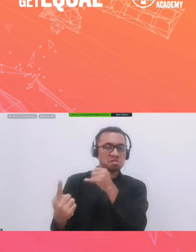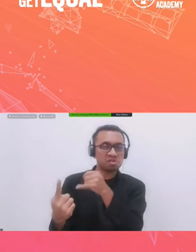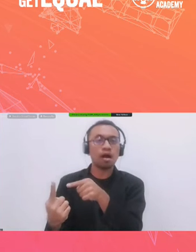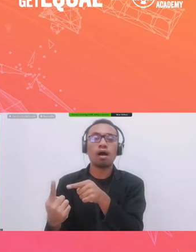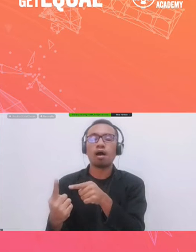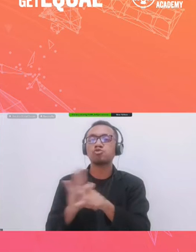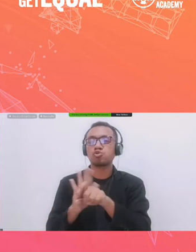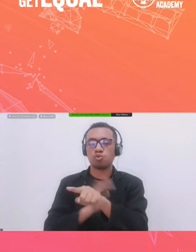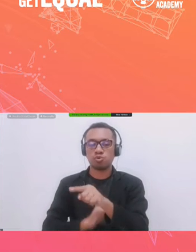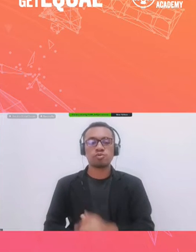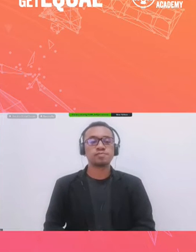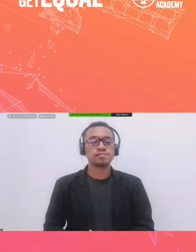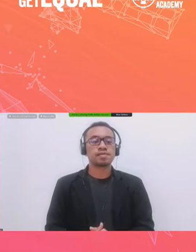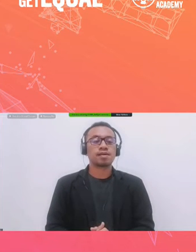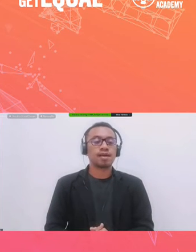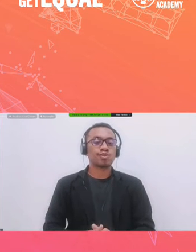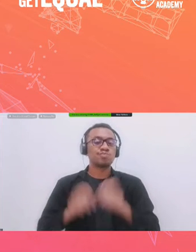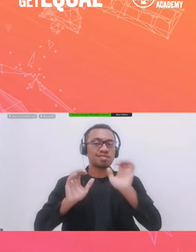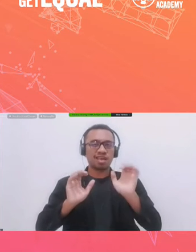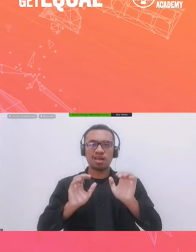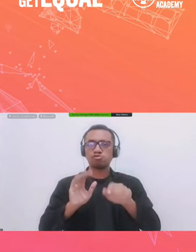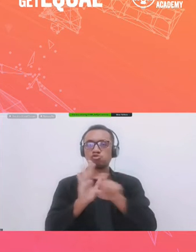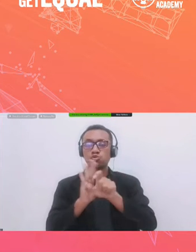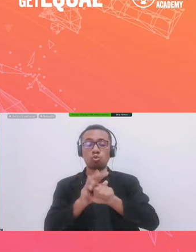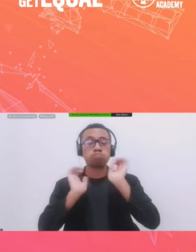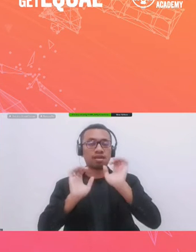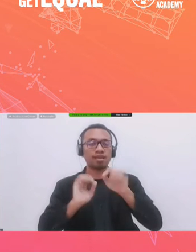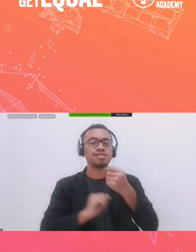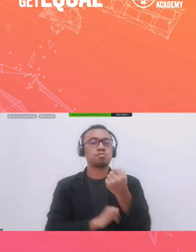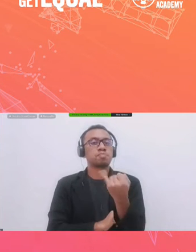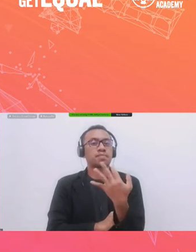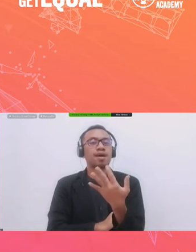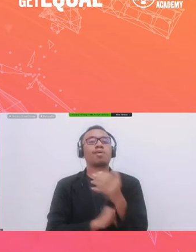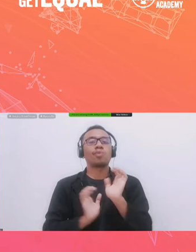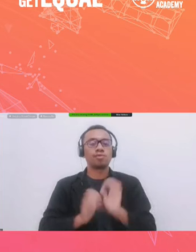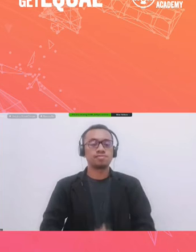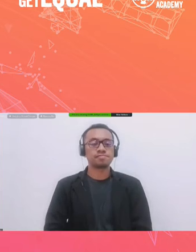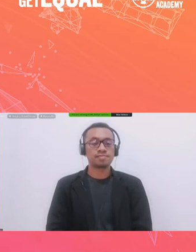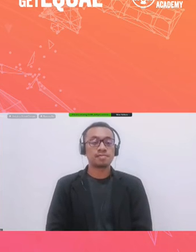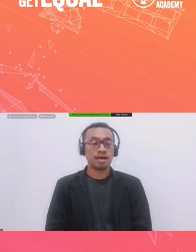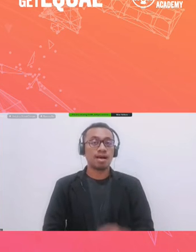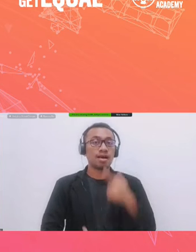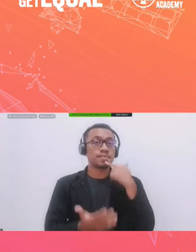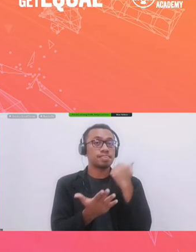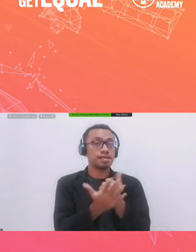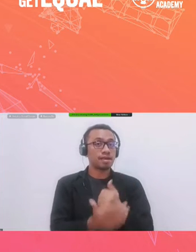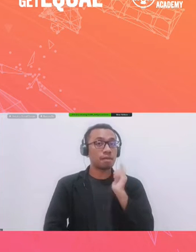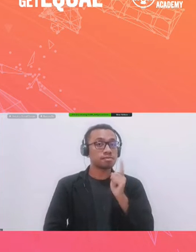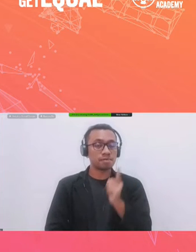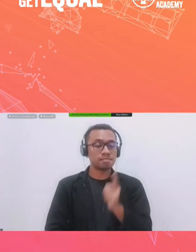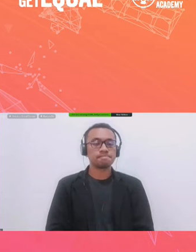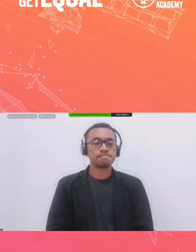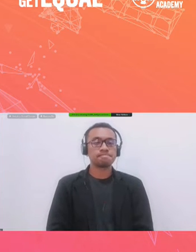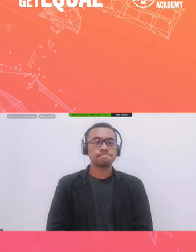sekali ragamnya, bentuknya, ini hanya beberapa saja. Dan kenapa ini penting? Pertama, ini berdampak